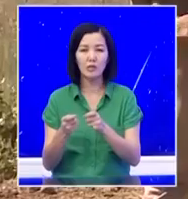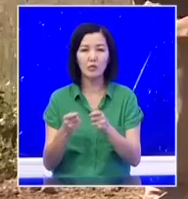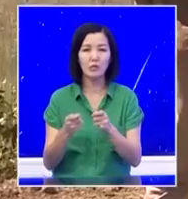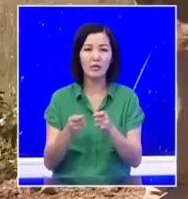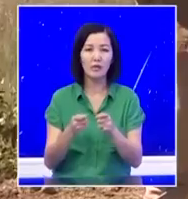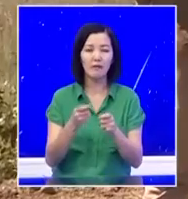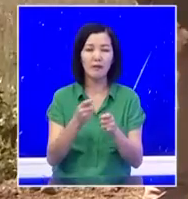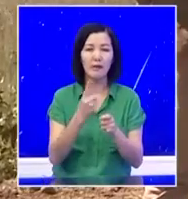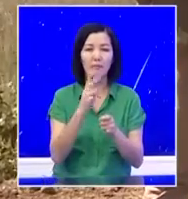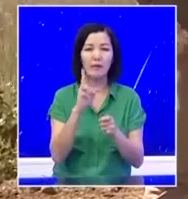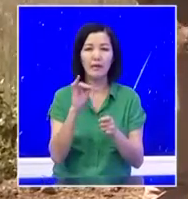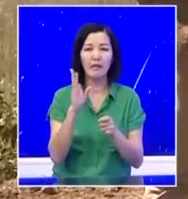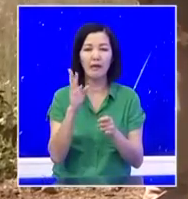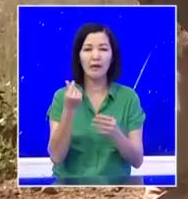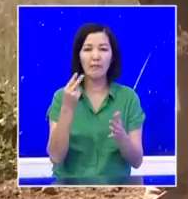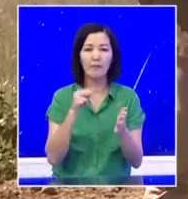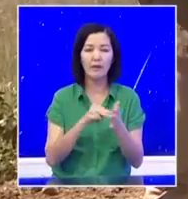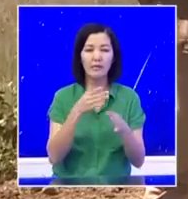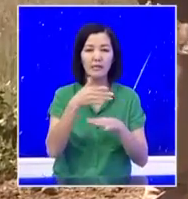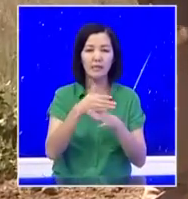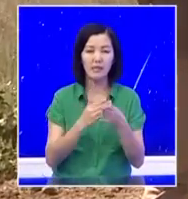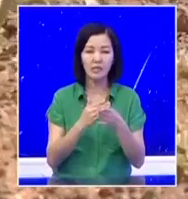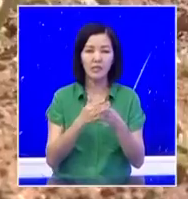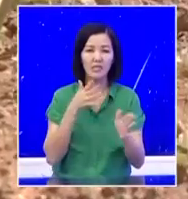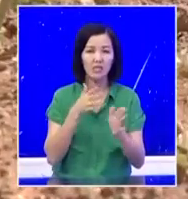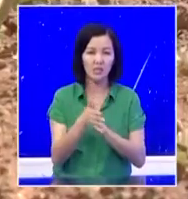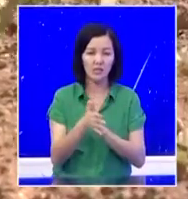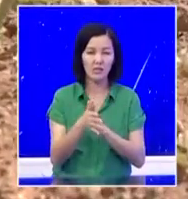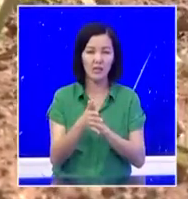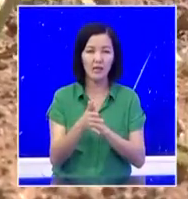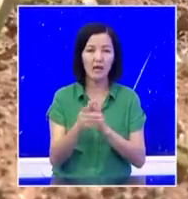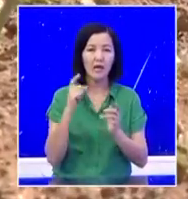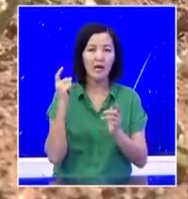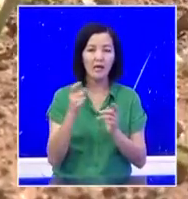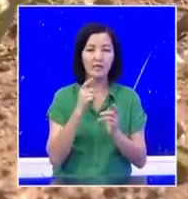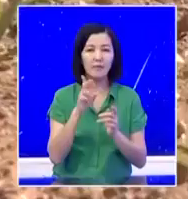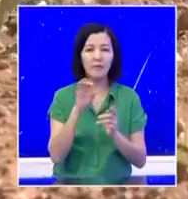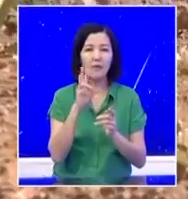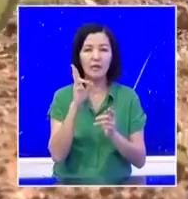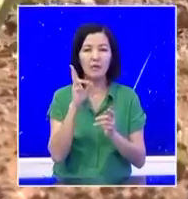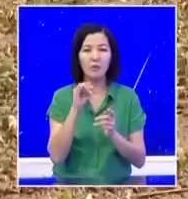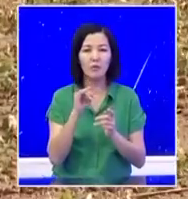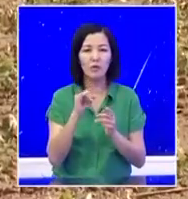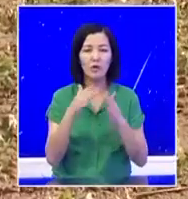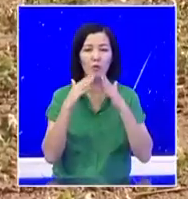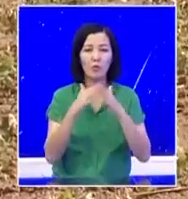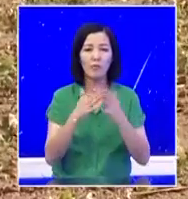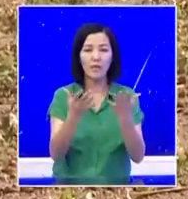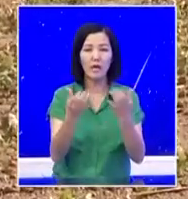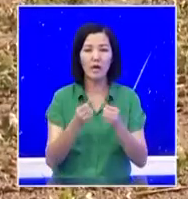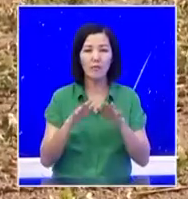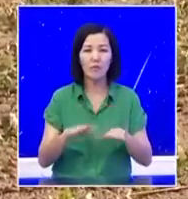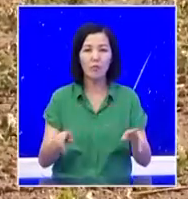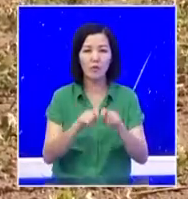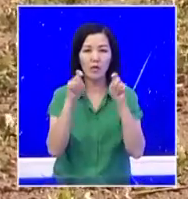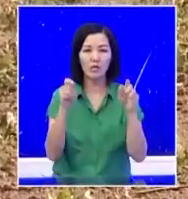түбірдің келісіне ұсынылған бағаның тең жартысын құрайды. Сондықтан шаруа қожалық иелері Бескөлде орналасқан қоймадан қабылдау пункті